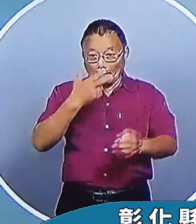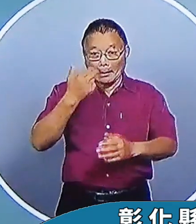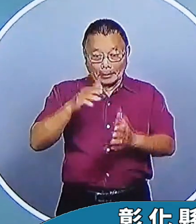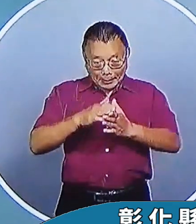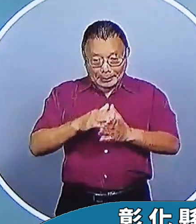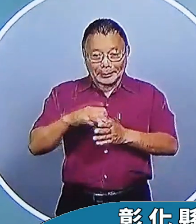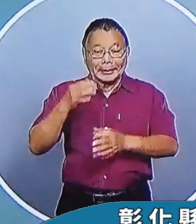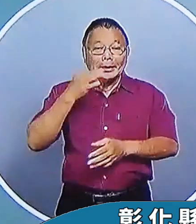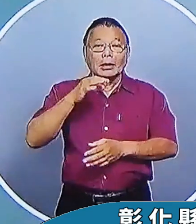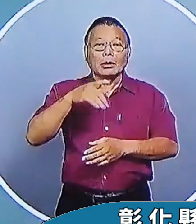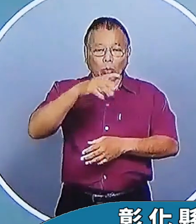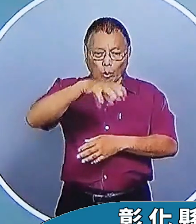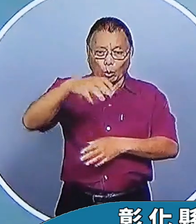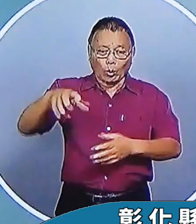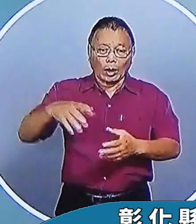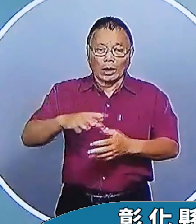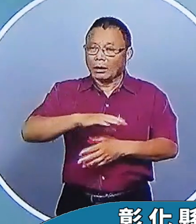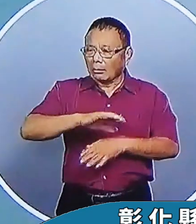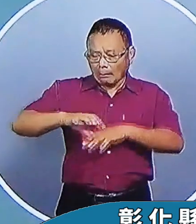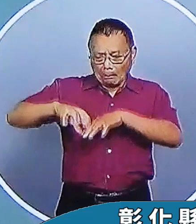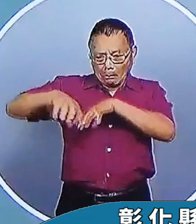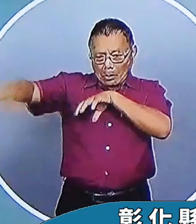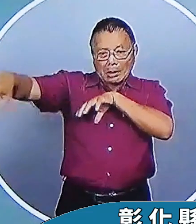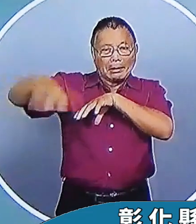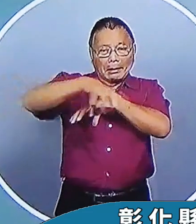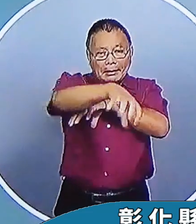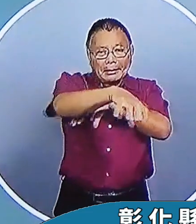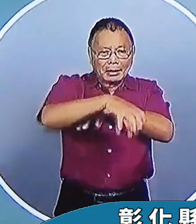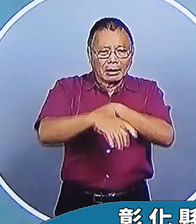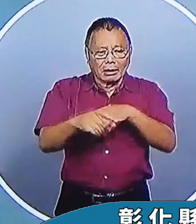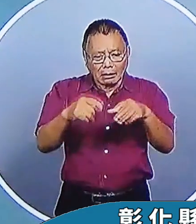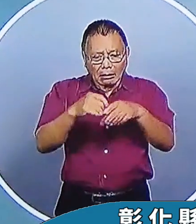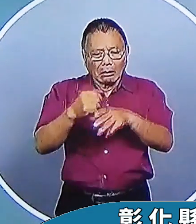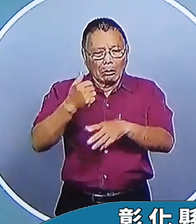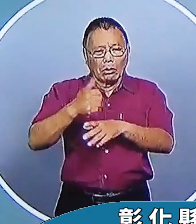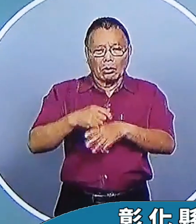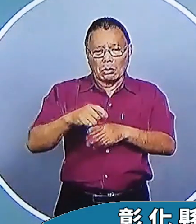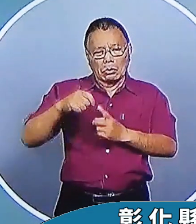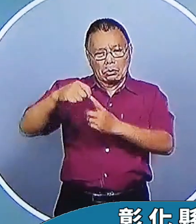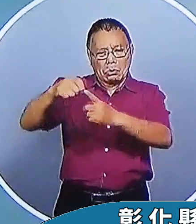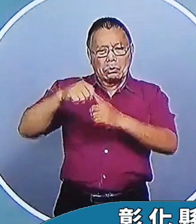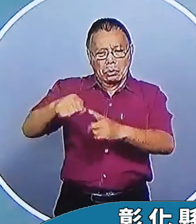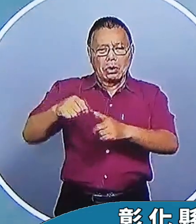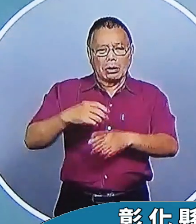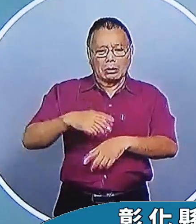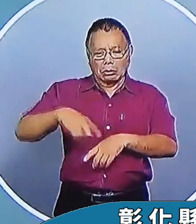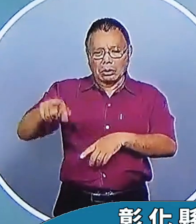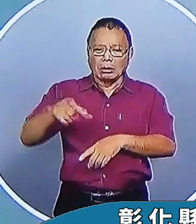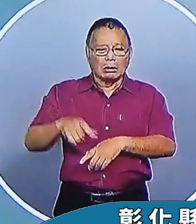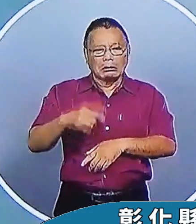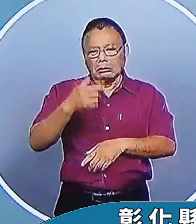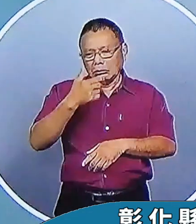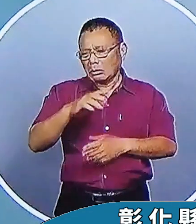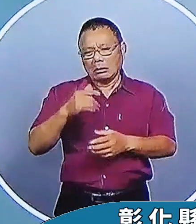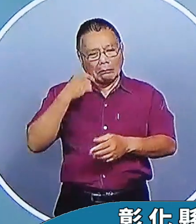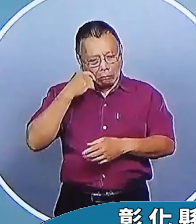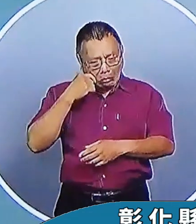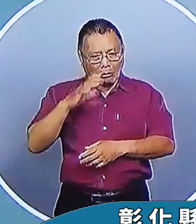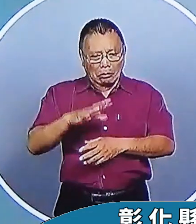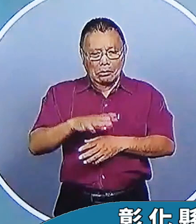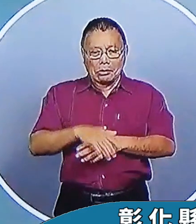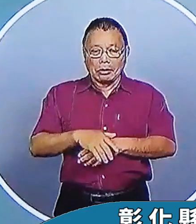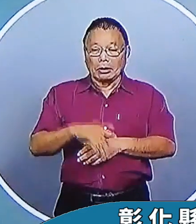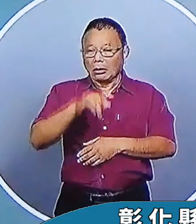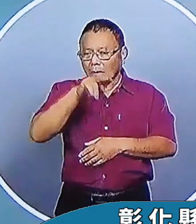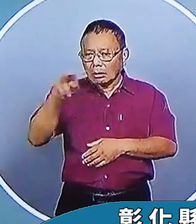咱中华有足侪所在偏乡的地方，咱的公共运输唔是遐尼哦，不是那么的顺畅。尤其是